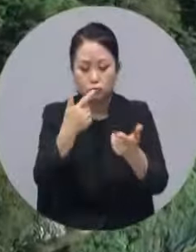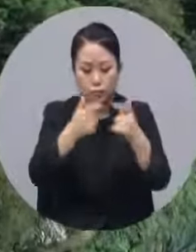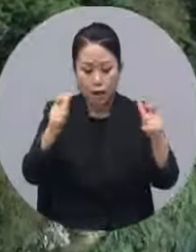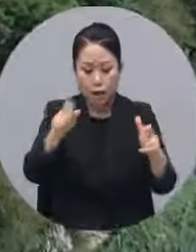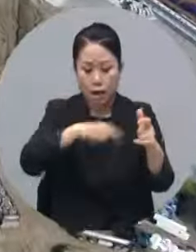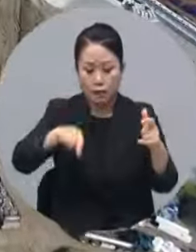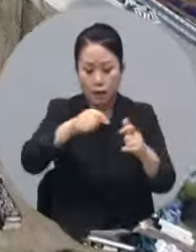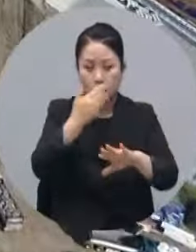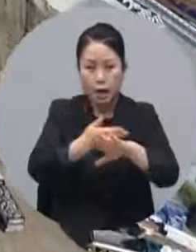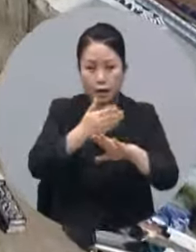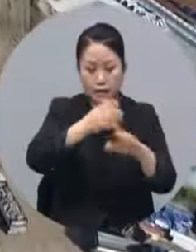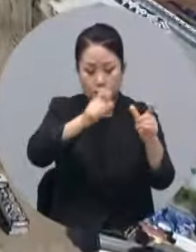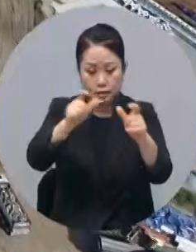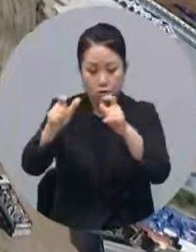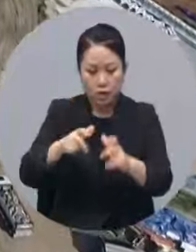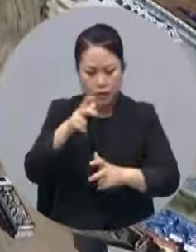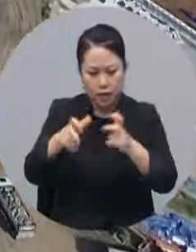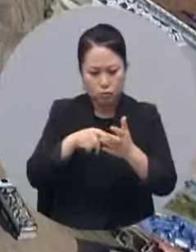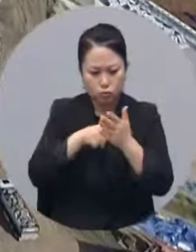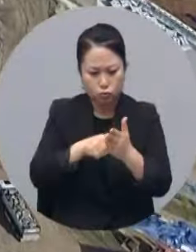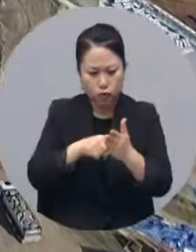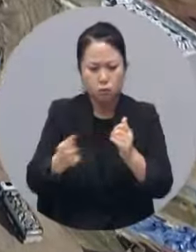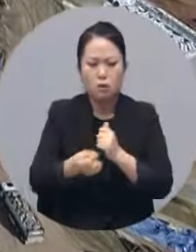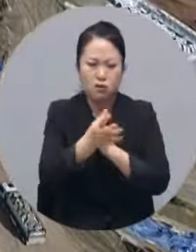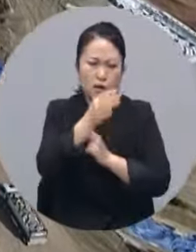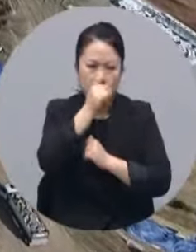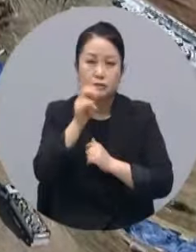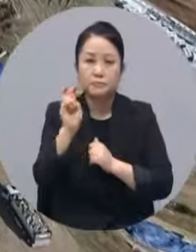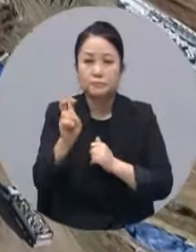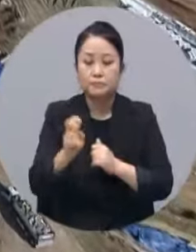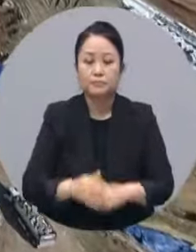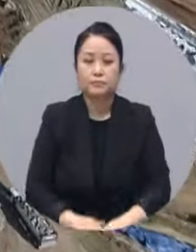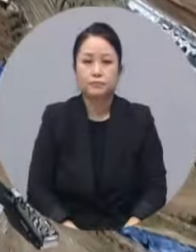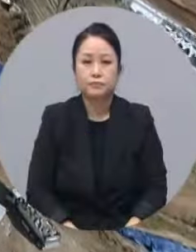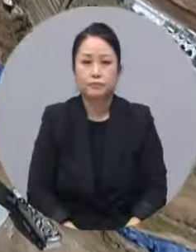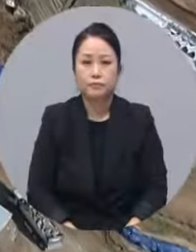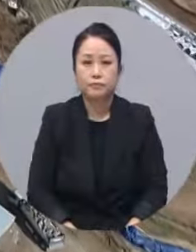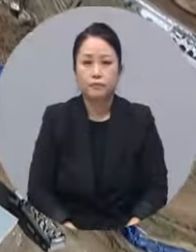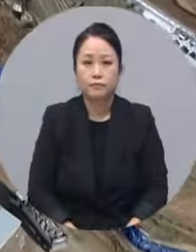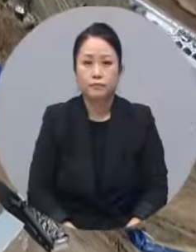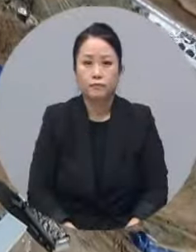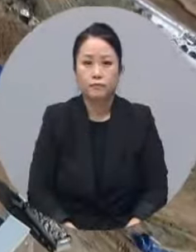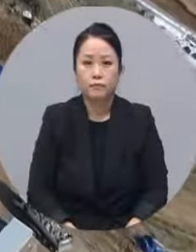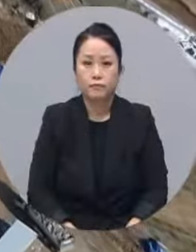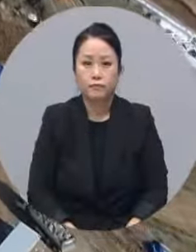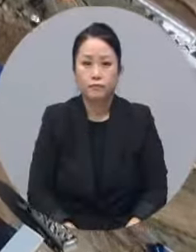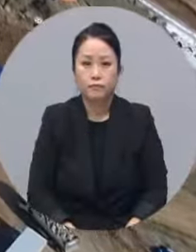과정에도 영향을 미칠 수밖에 없는 상황입니다. MBC 뉴스 박준호입니다.